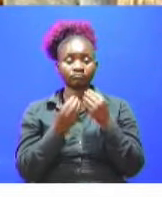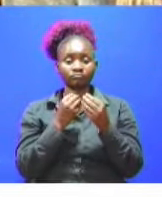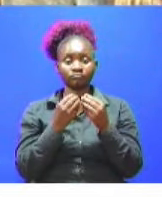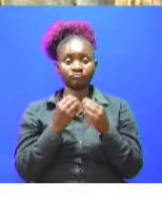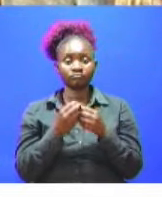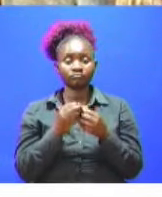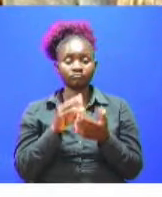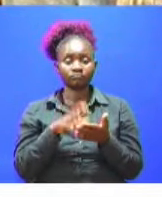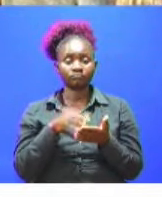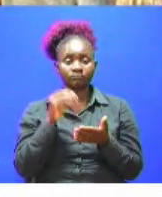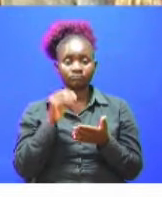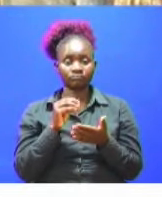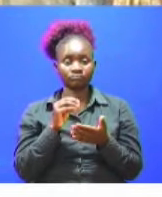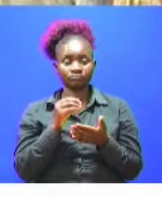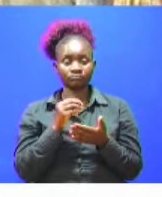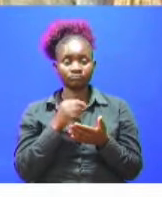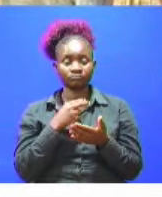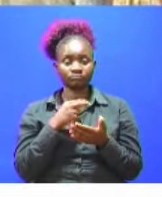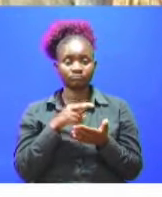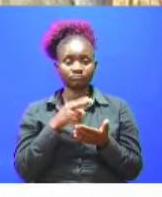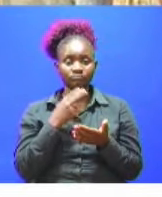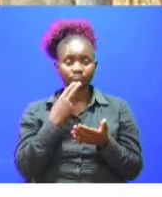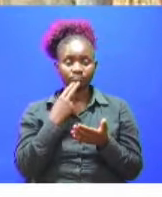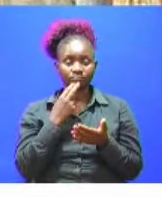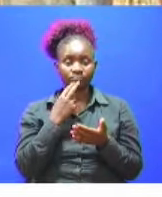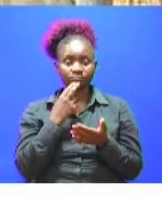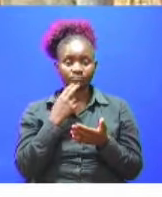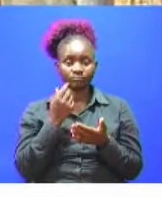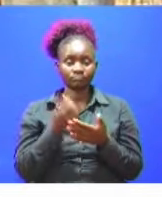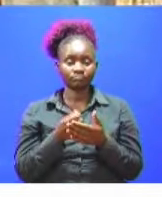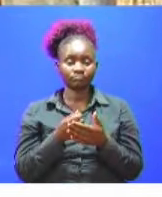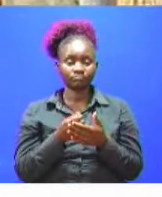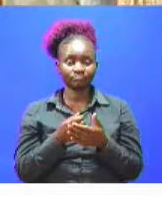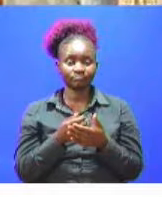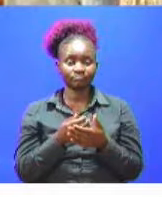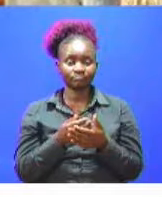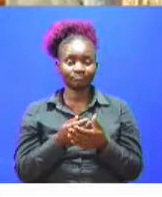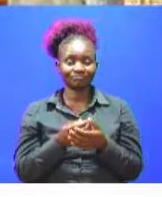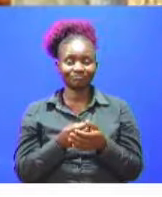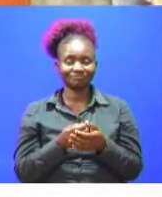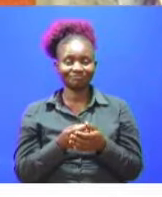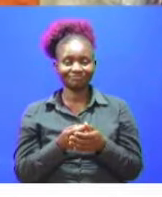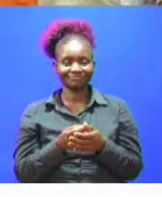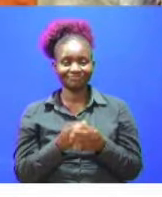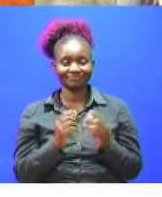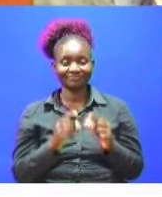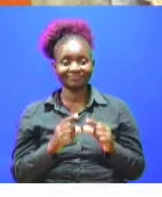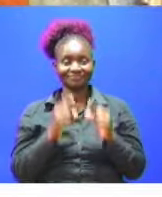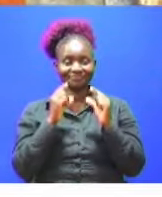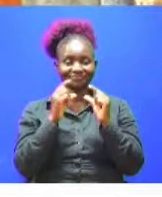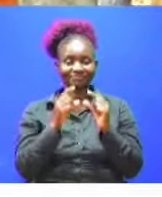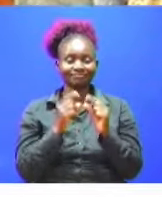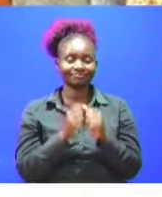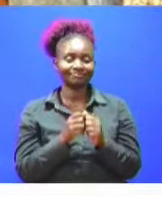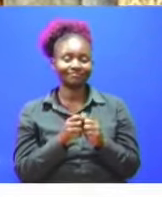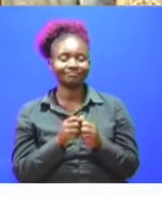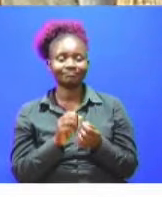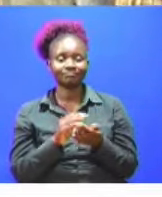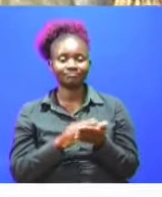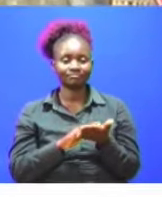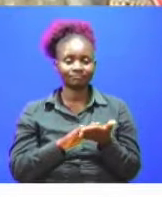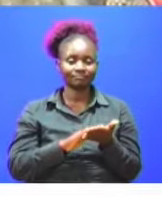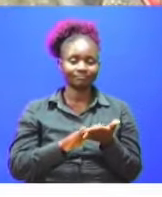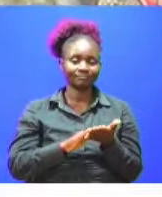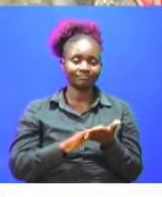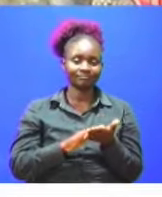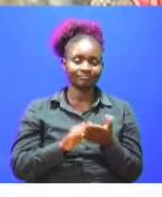obosie esukari, amavuta, epenseni kwa munsi beirie, kwa mongera ire nji sabuni